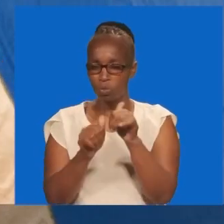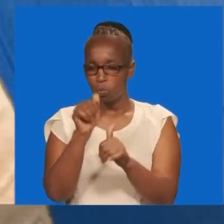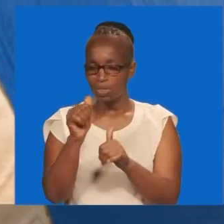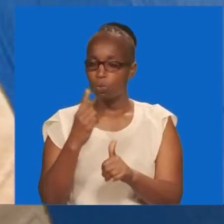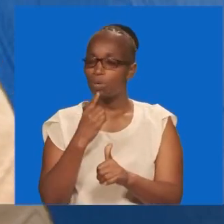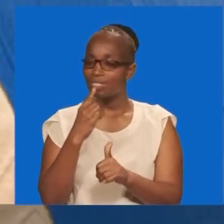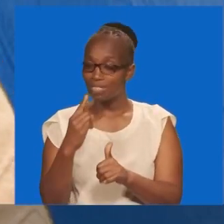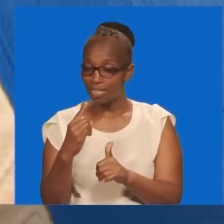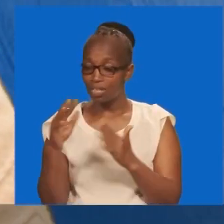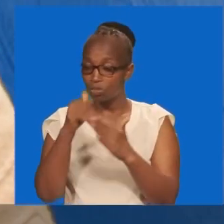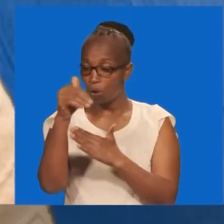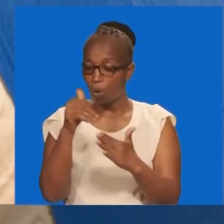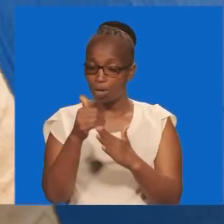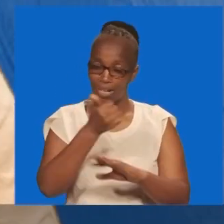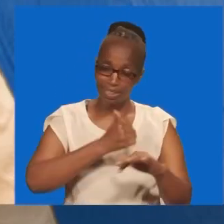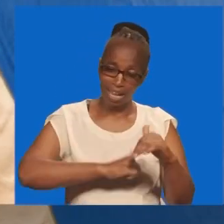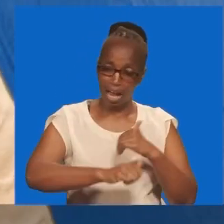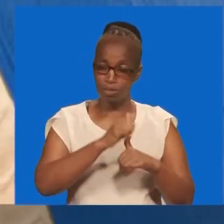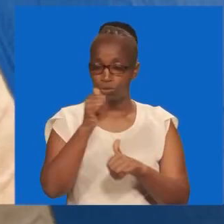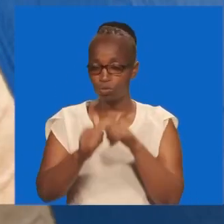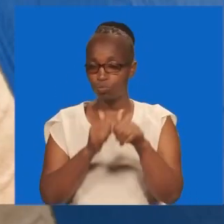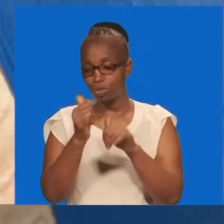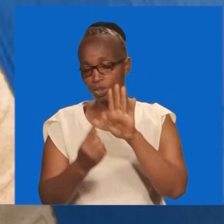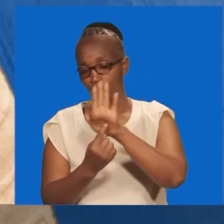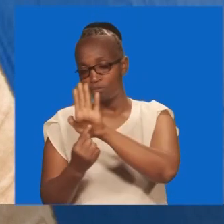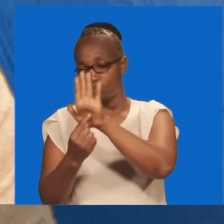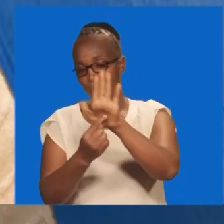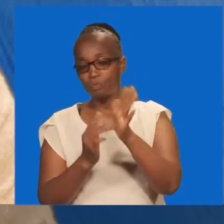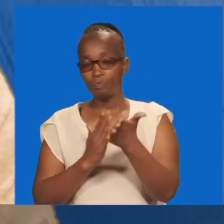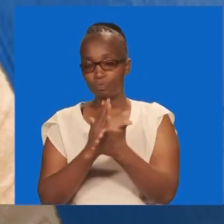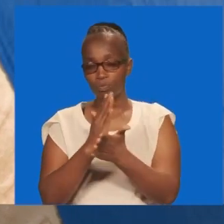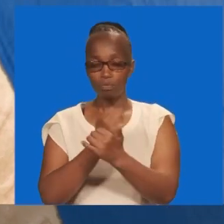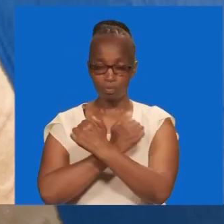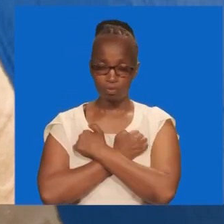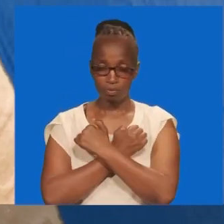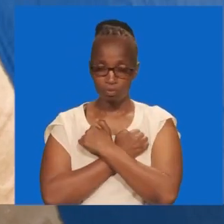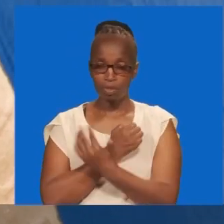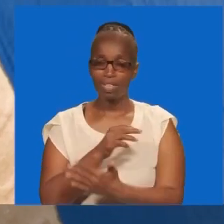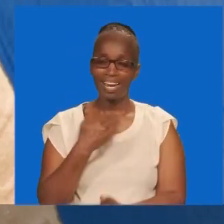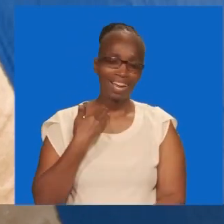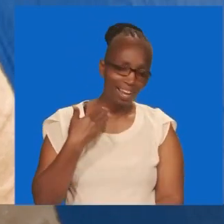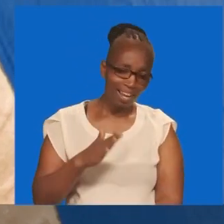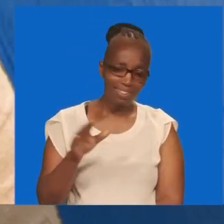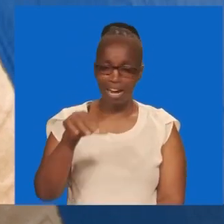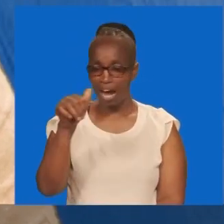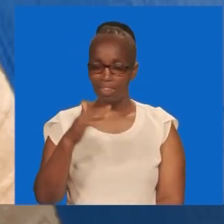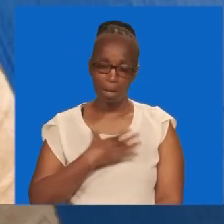ulikuwa unawaambia juu ya upendo, yale matendo ambayo ulikuwa unawaonyesha juu ya